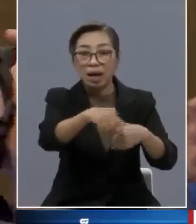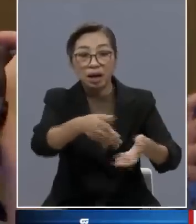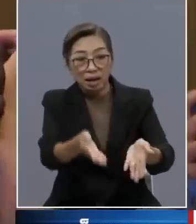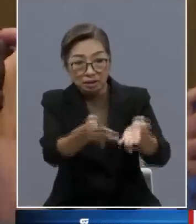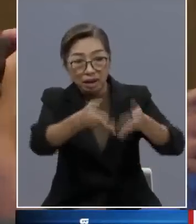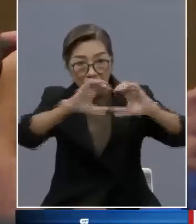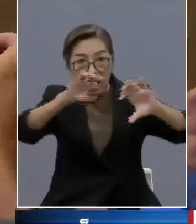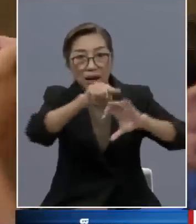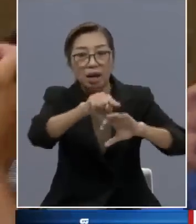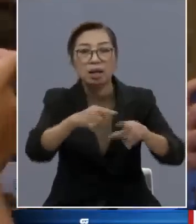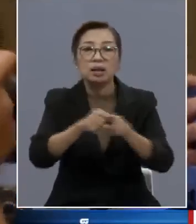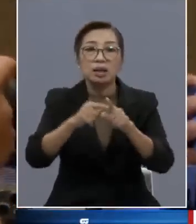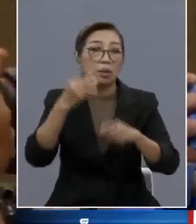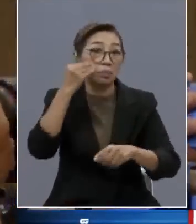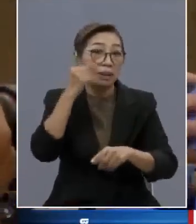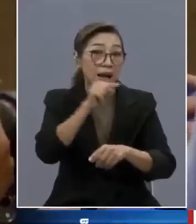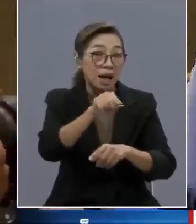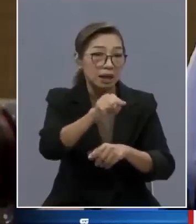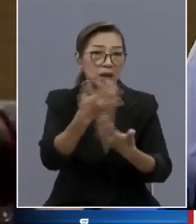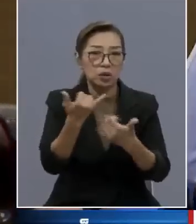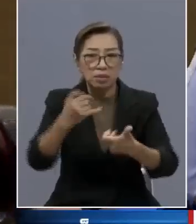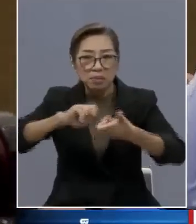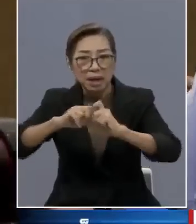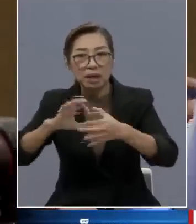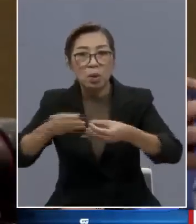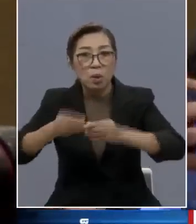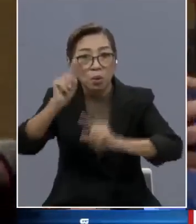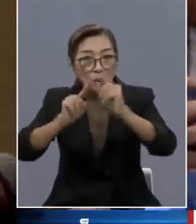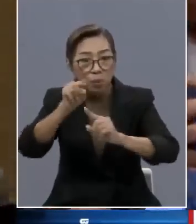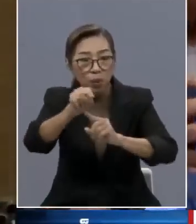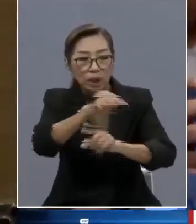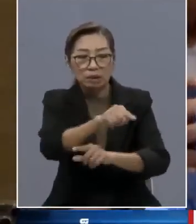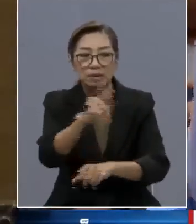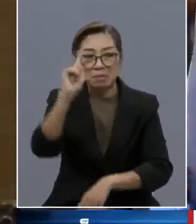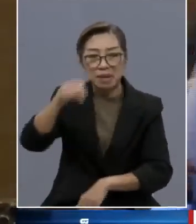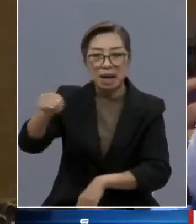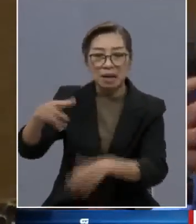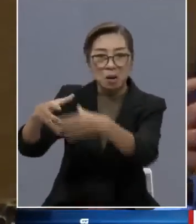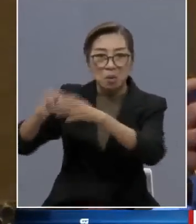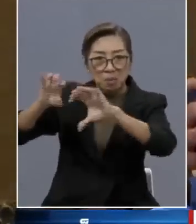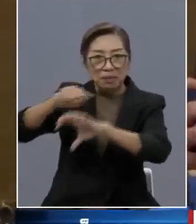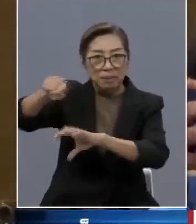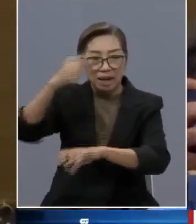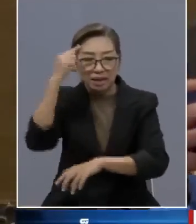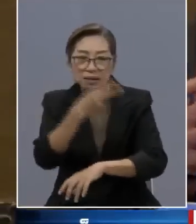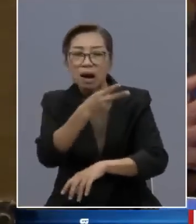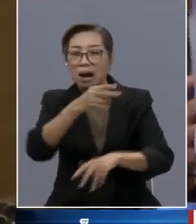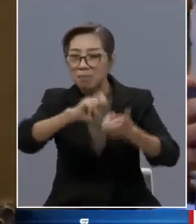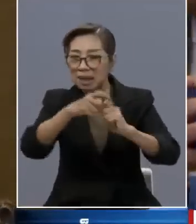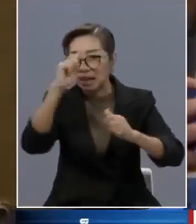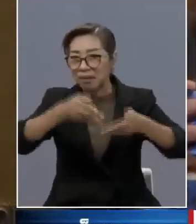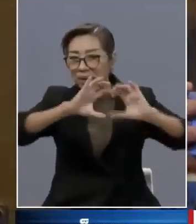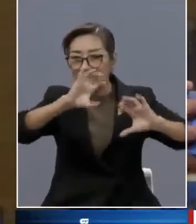ที่รอในส่วนของการที่เอามาตีกันใช่หรือเปล่ามันก็เลยมีประเด็นเรื่องของการไปนัดคุยกันที่ฮ่องกงนี่คุณชูวิทย์บอกไว้นะ คือตอนนี้